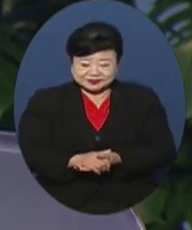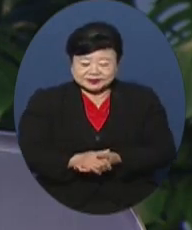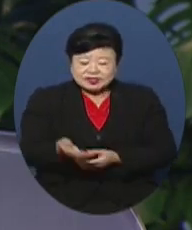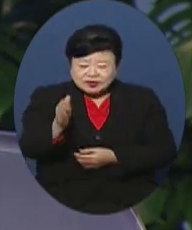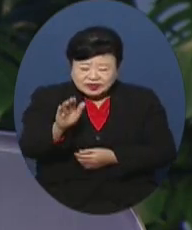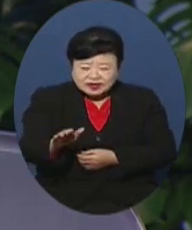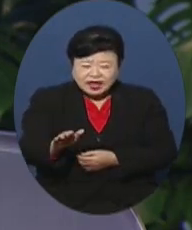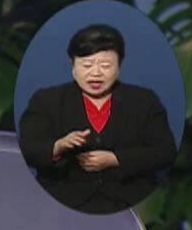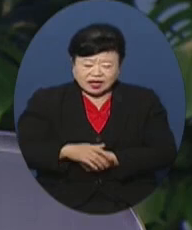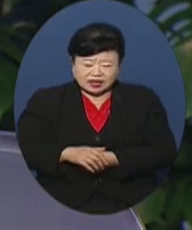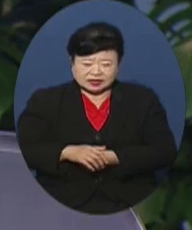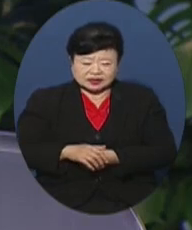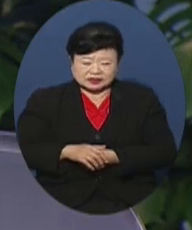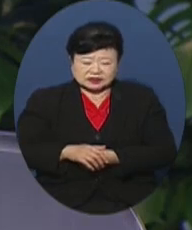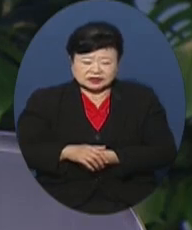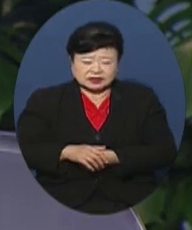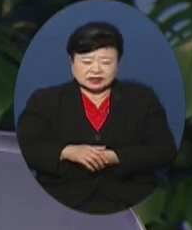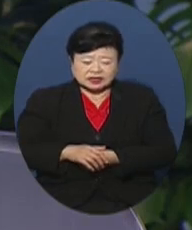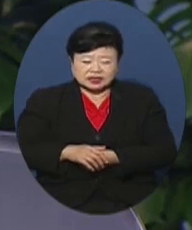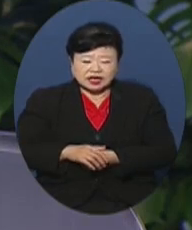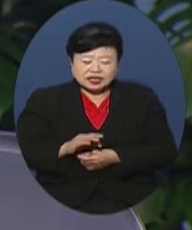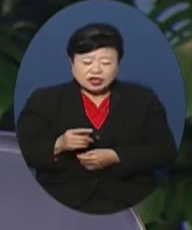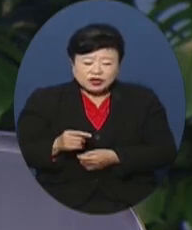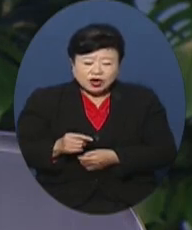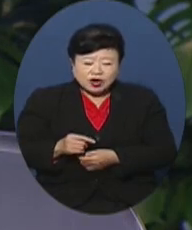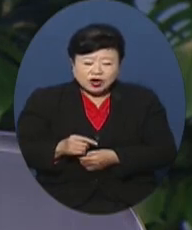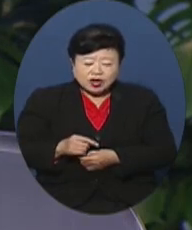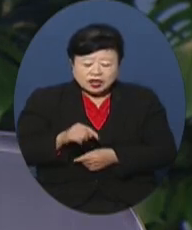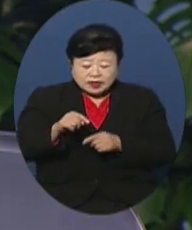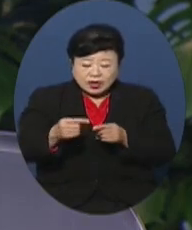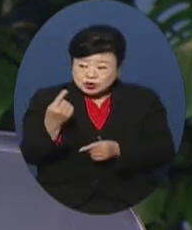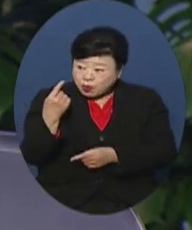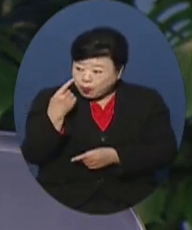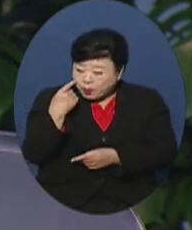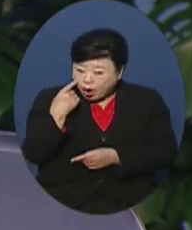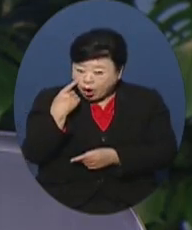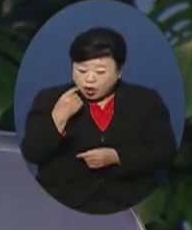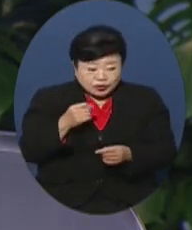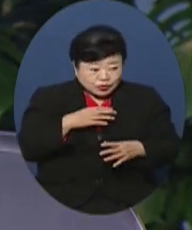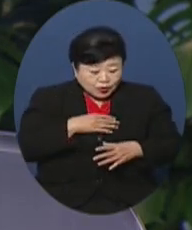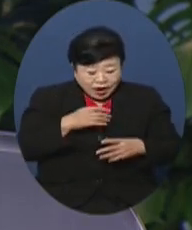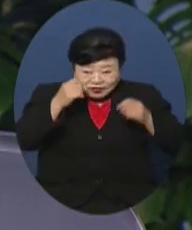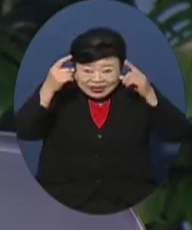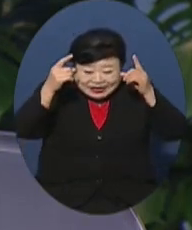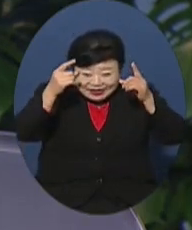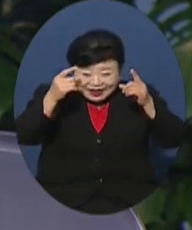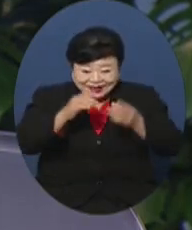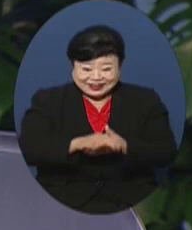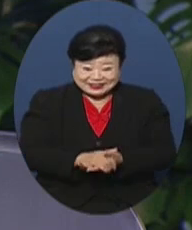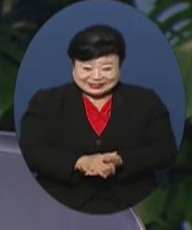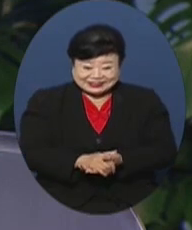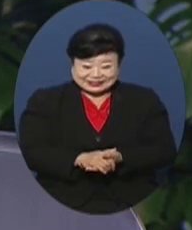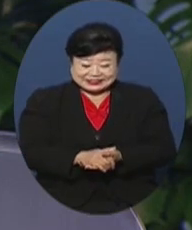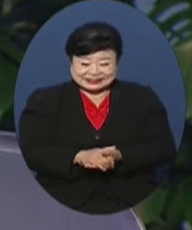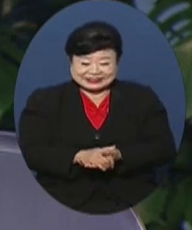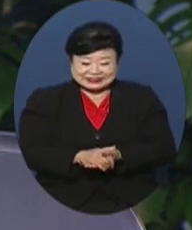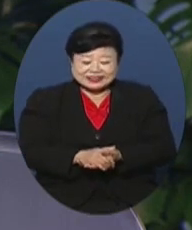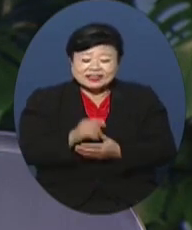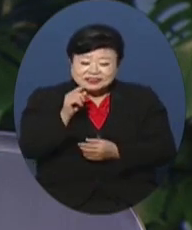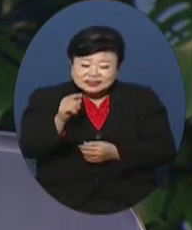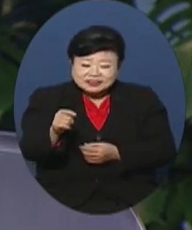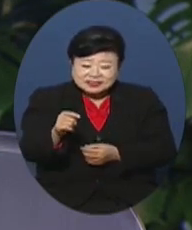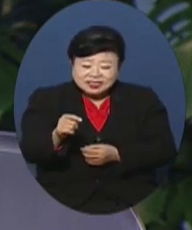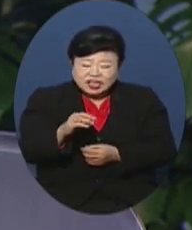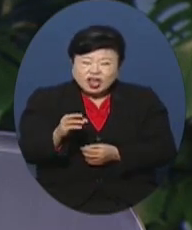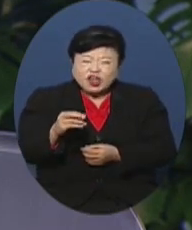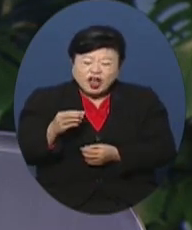그런데 터널을 나와서 뒤를 돌아보면 놀라운 사실을 깨닫게 됩니다. 그것은